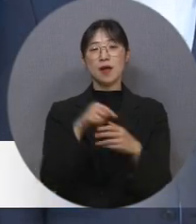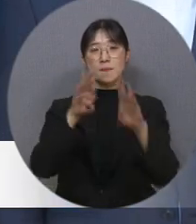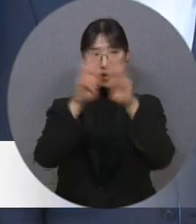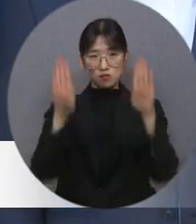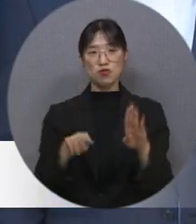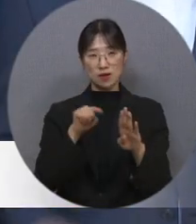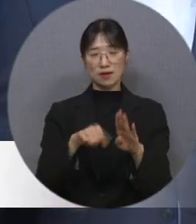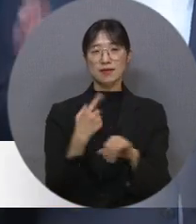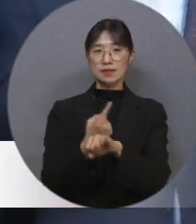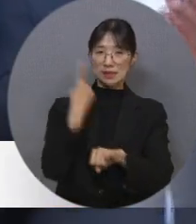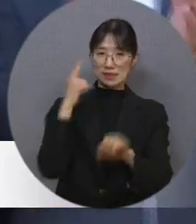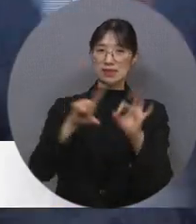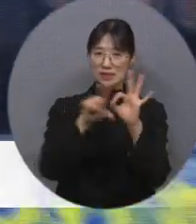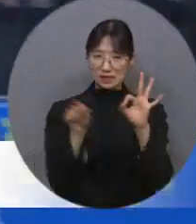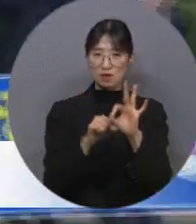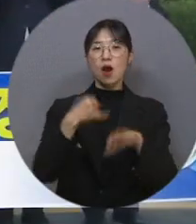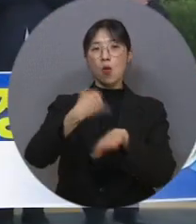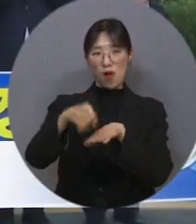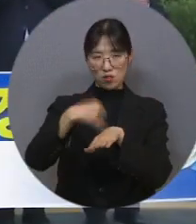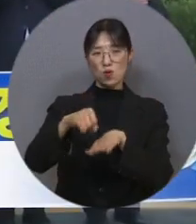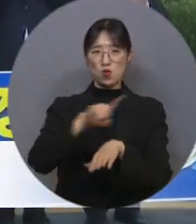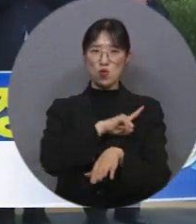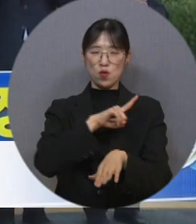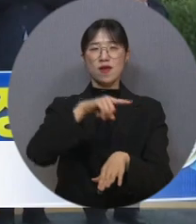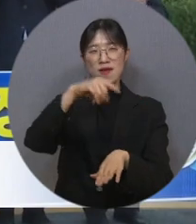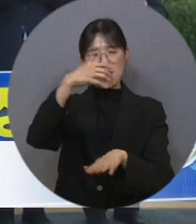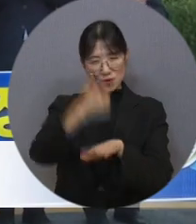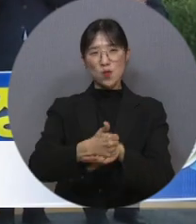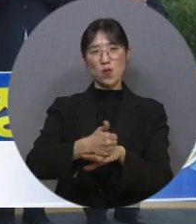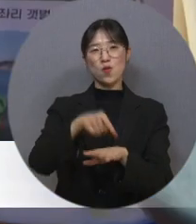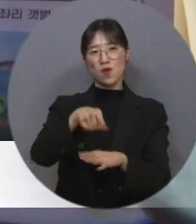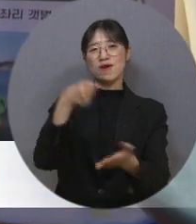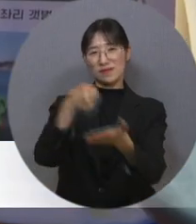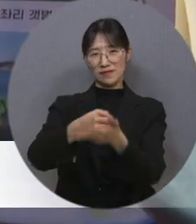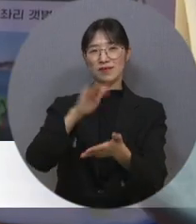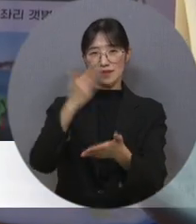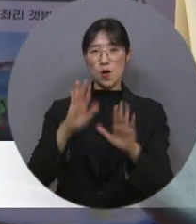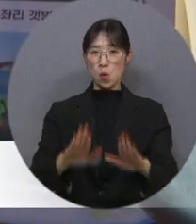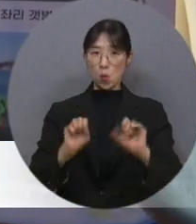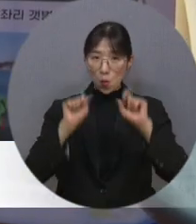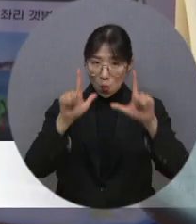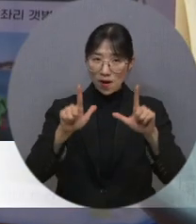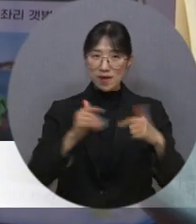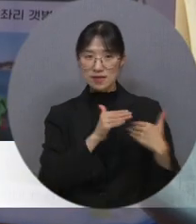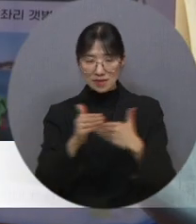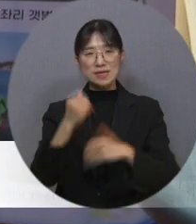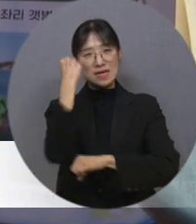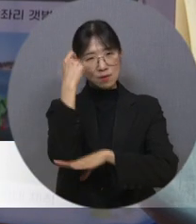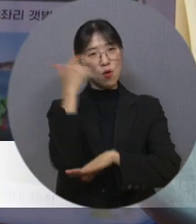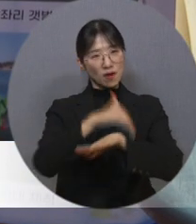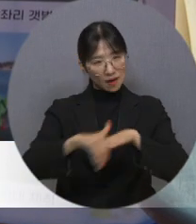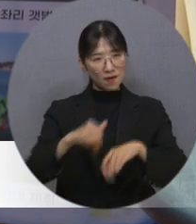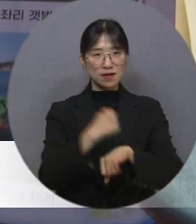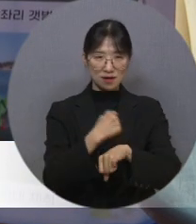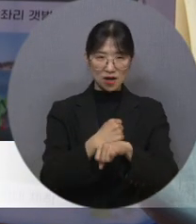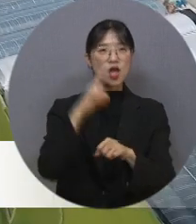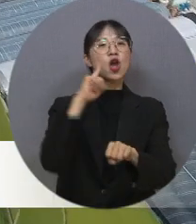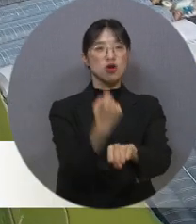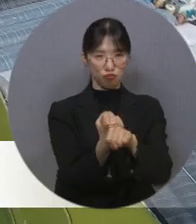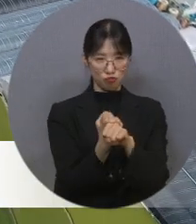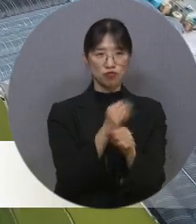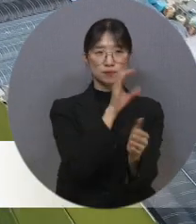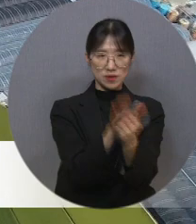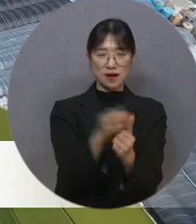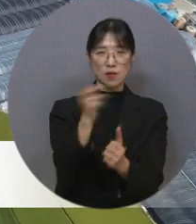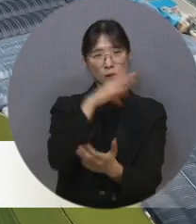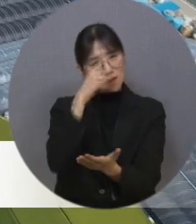국립해양수산박물관은 지난해 10월 완도군이 최종 건립지로 선정됐으며 올해 진행되는 기본계획 수립, 연구 영역과